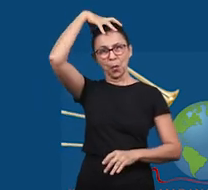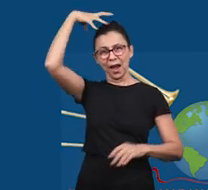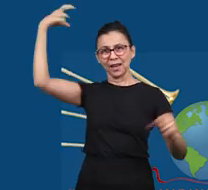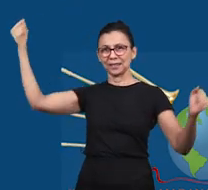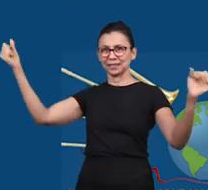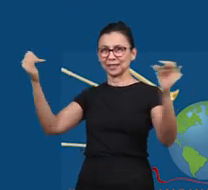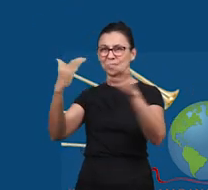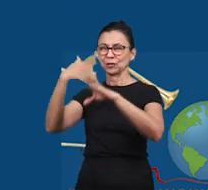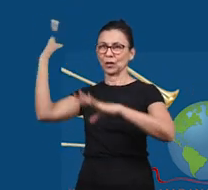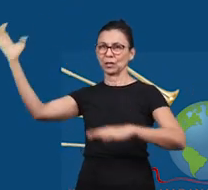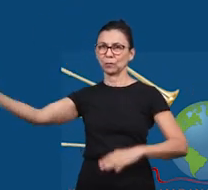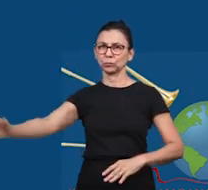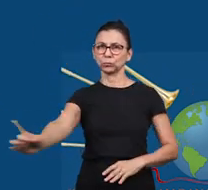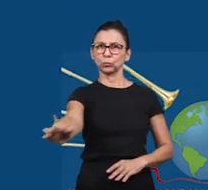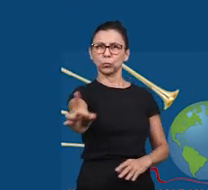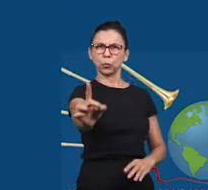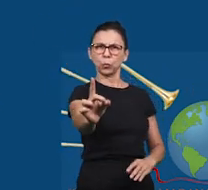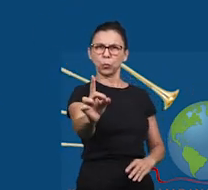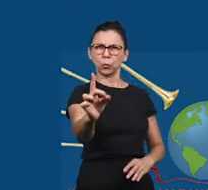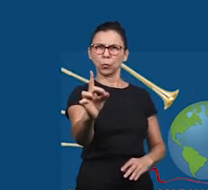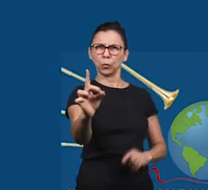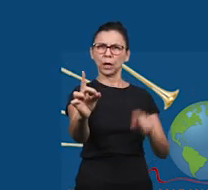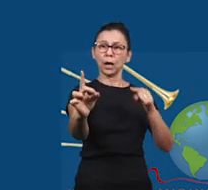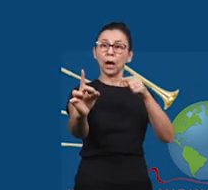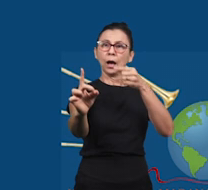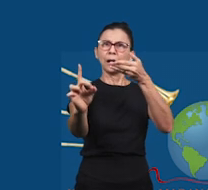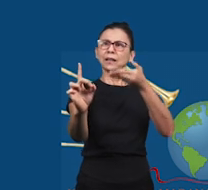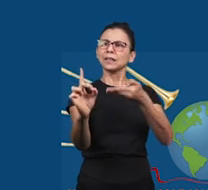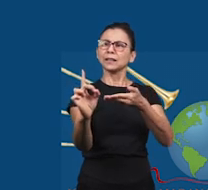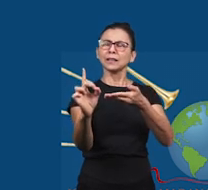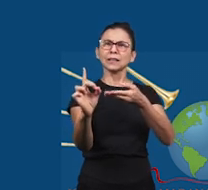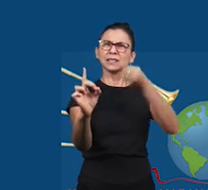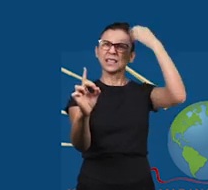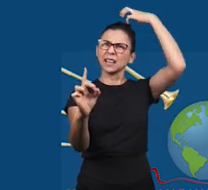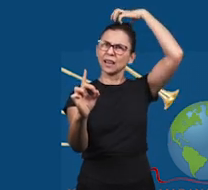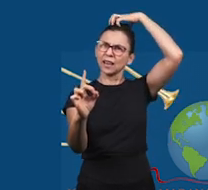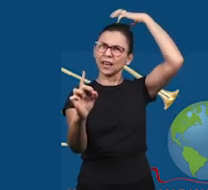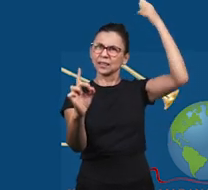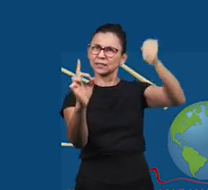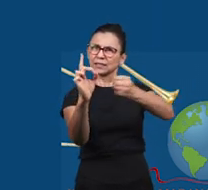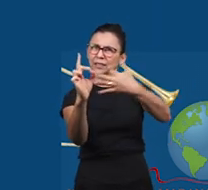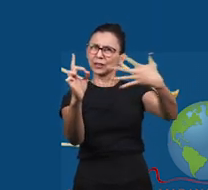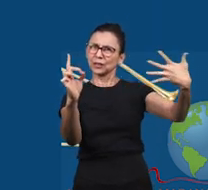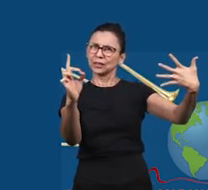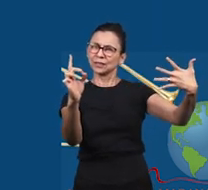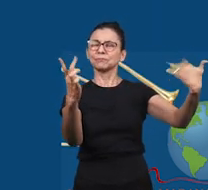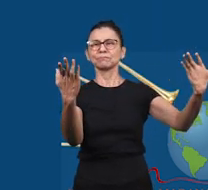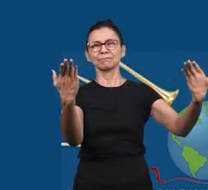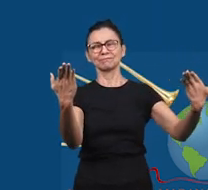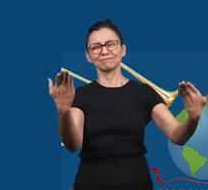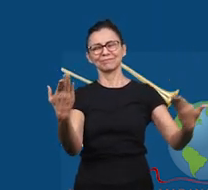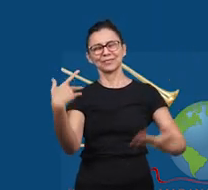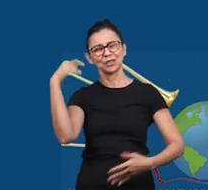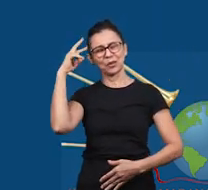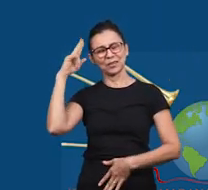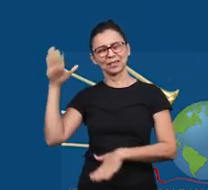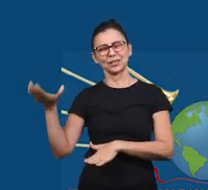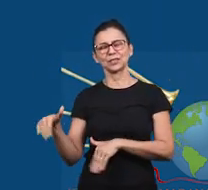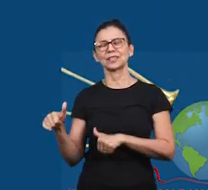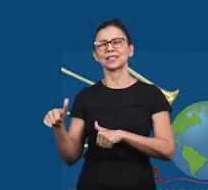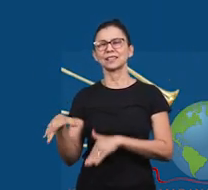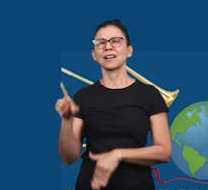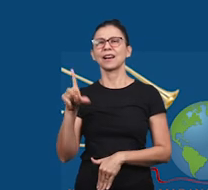et entrera le roi de gloire. Qui est celui, le roi de gloire? Le Seigneur des